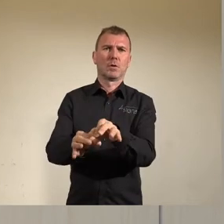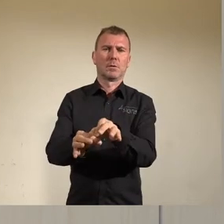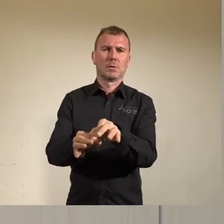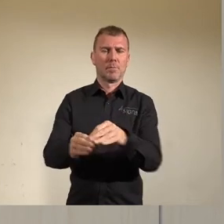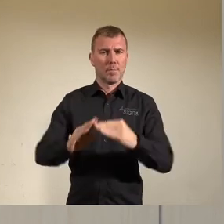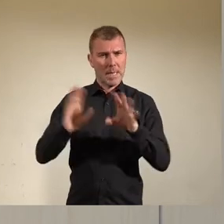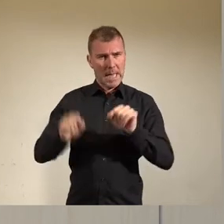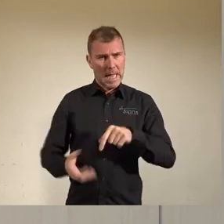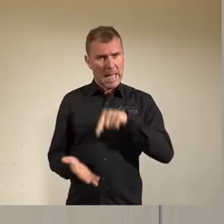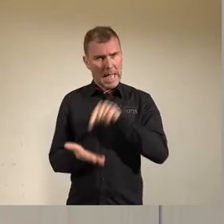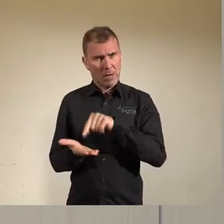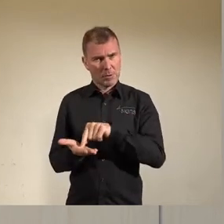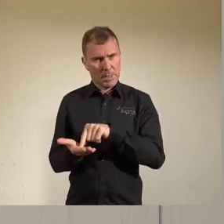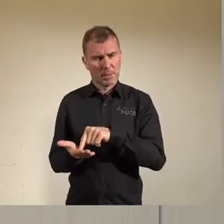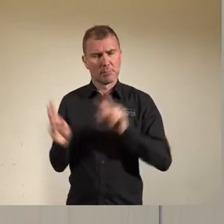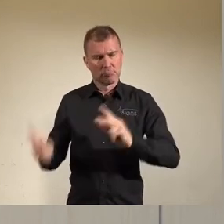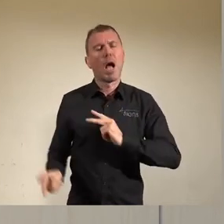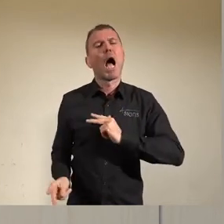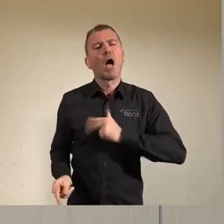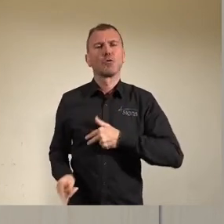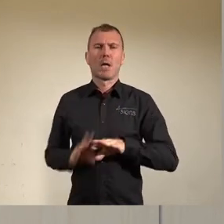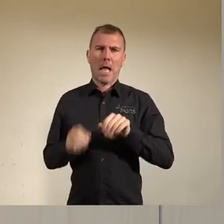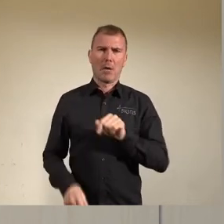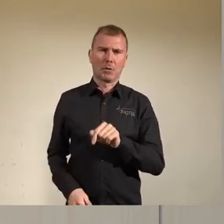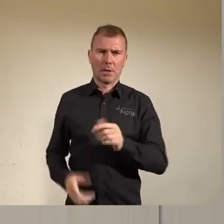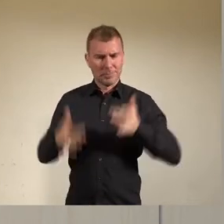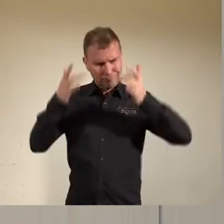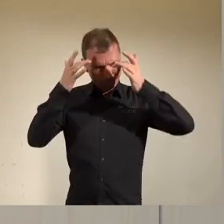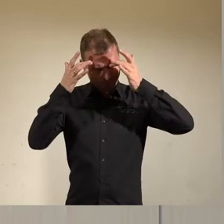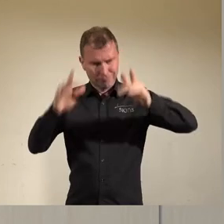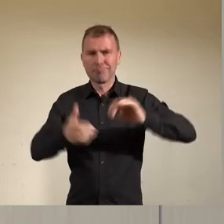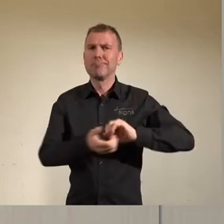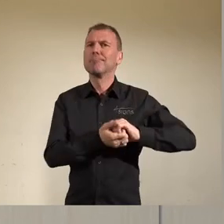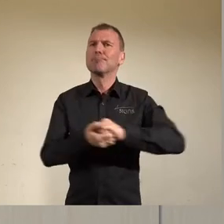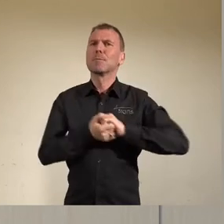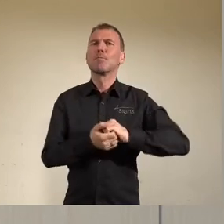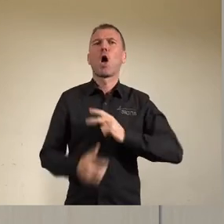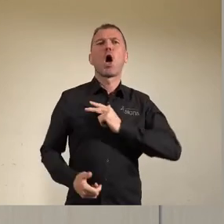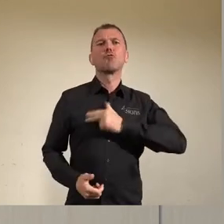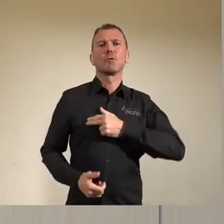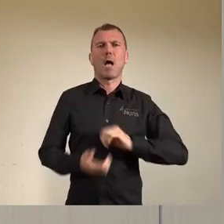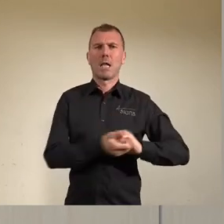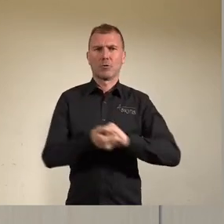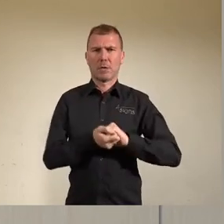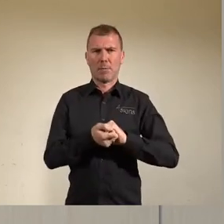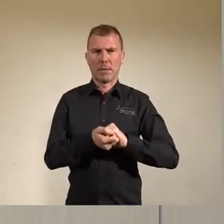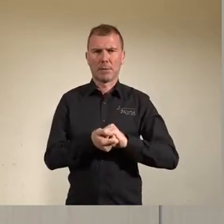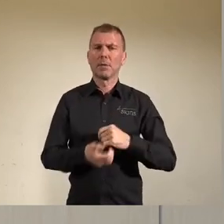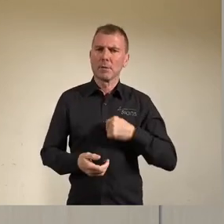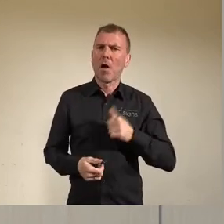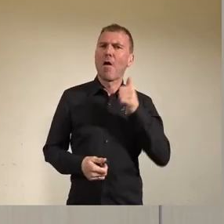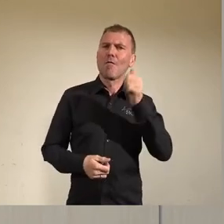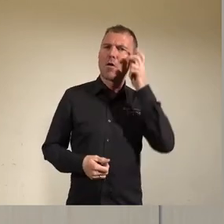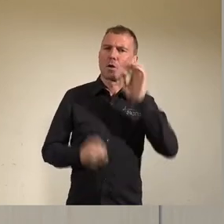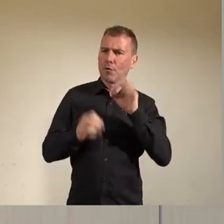Dieser Haushalt ist ein sozialer Haushalt. Wir bekennen uns heute hier gemeinsam zum sozialen Zusammenhalt, zur sozialen Daseinsvorsorge in unserer